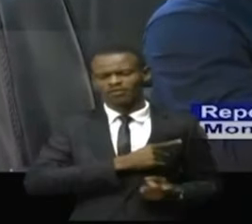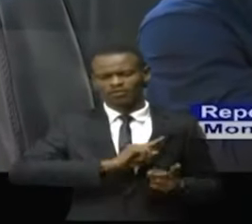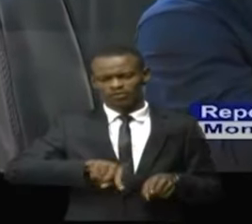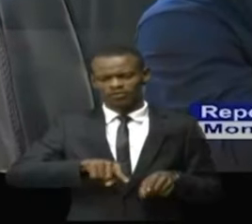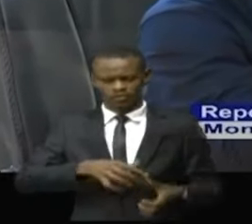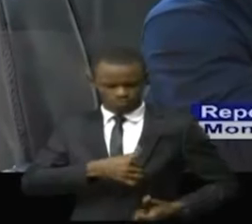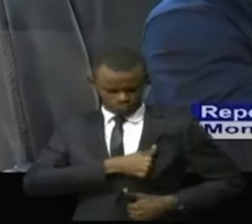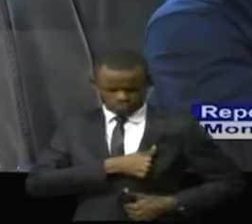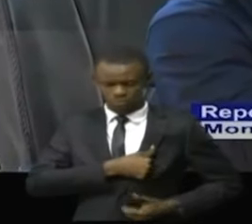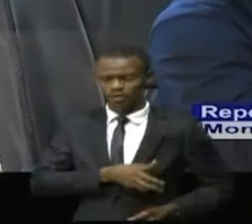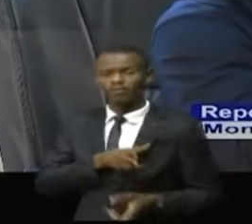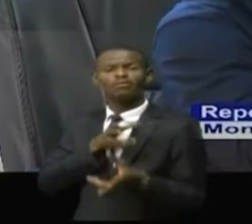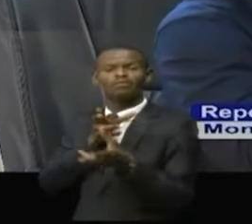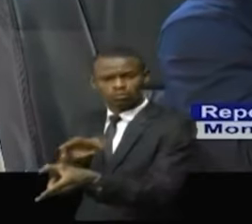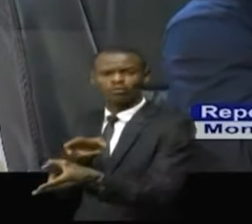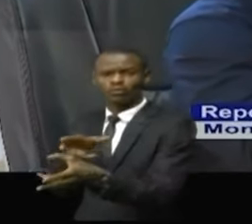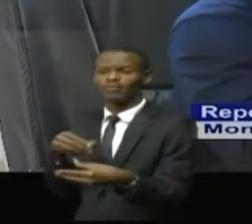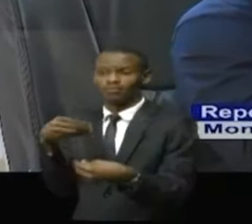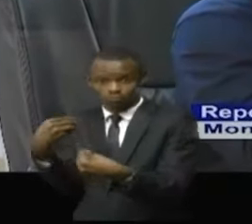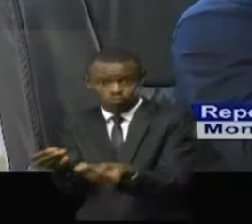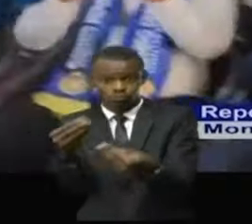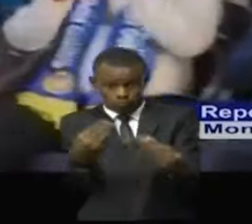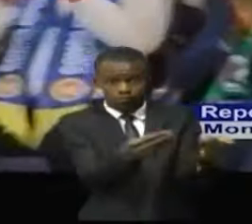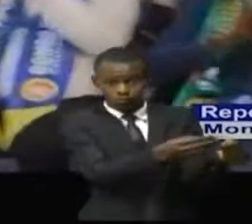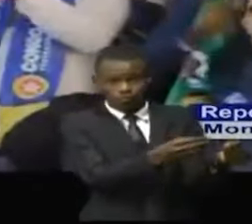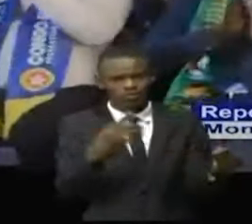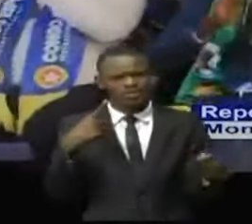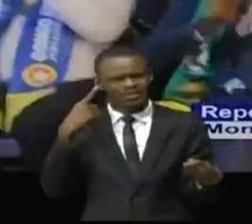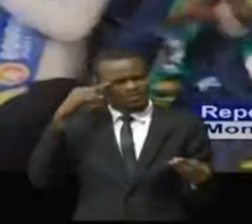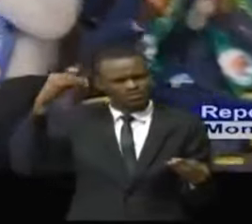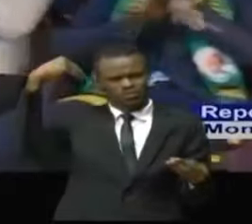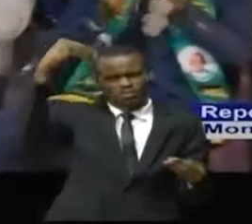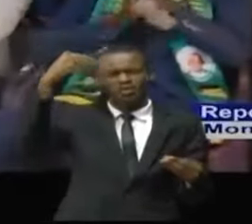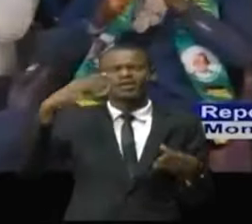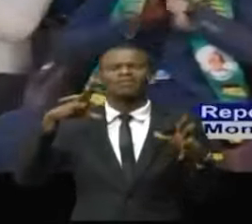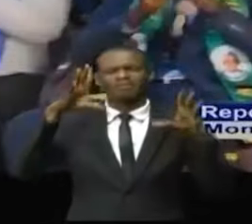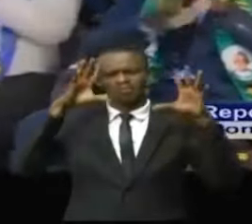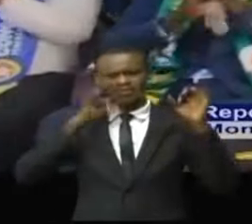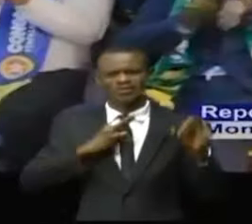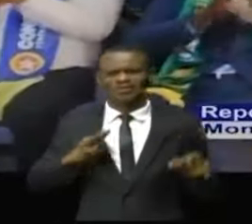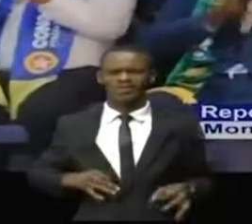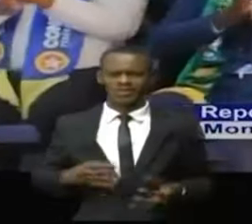Excellence Félix-Antoine Tshisekedi Tshilombo ici, prochainement.